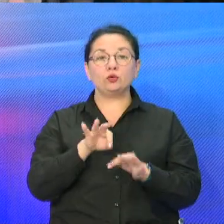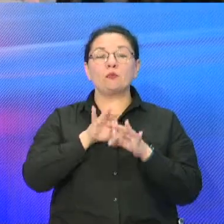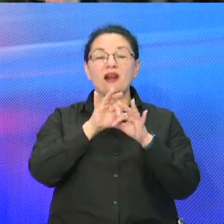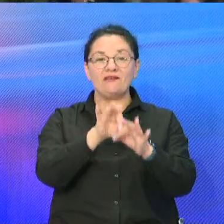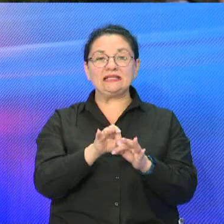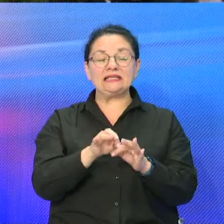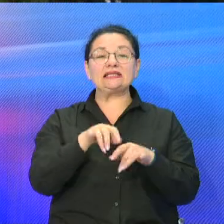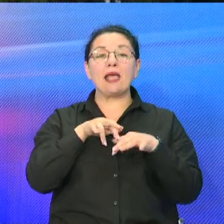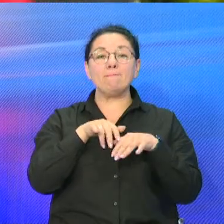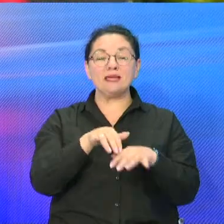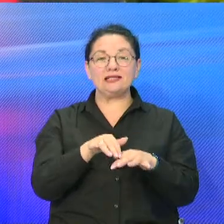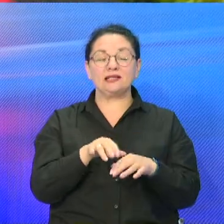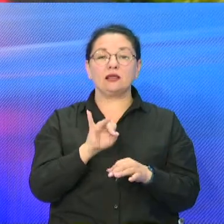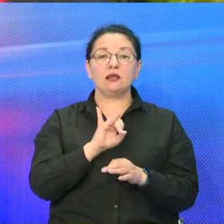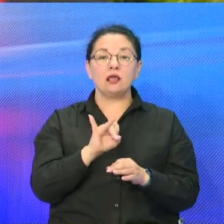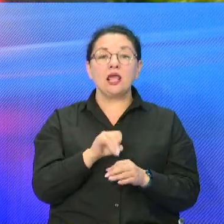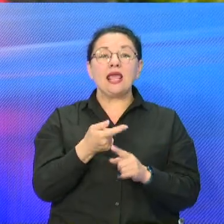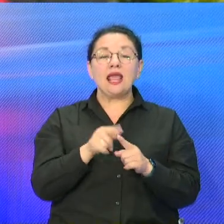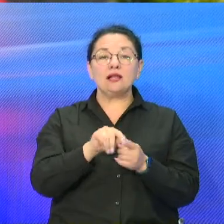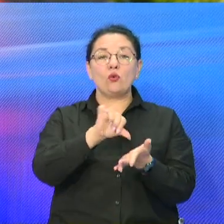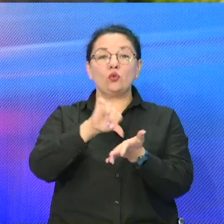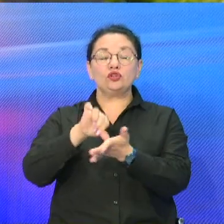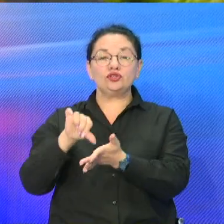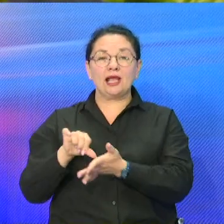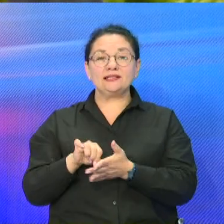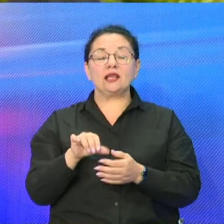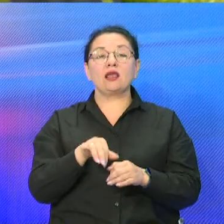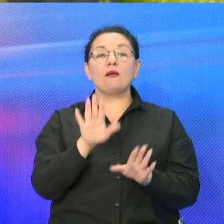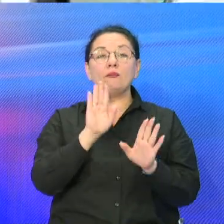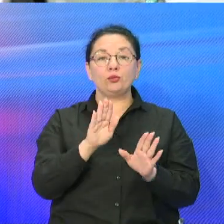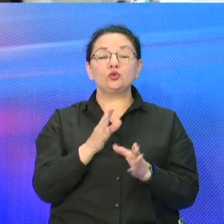и тематичные мероприемства. Их удельники, удячные нашатки, еще